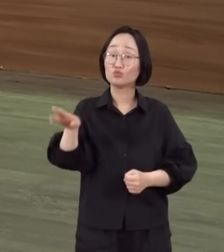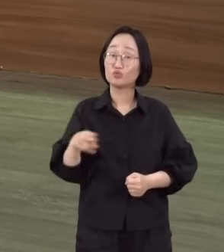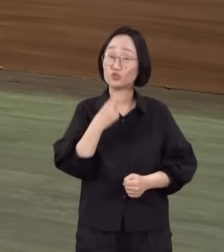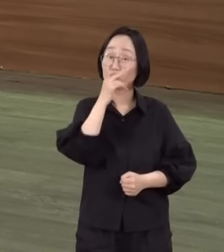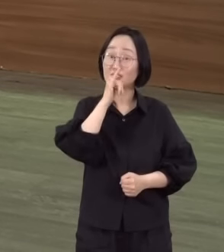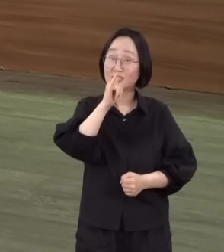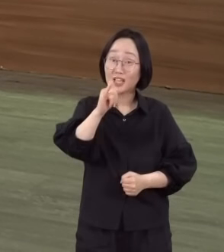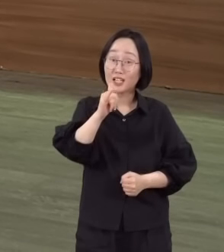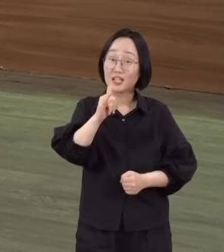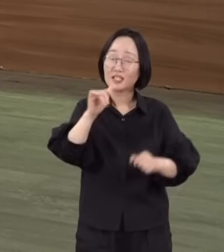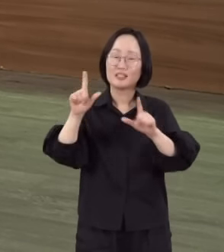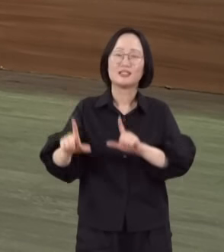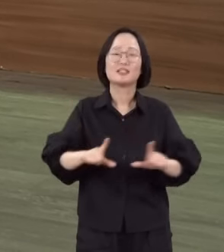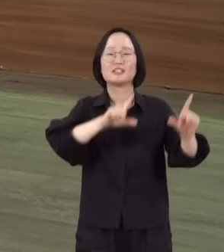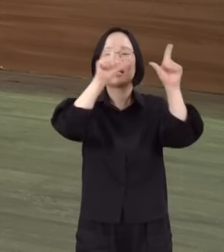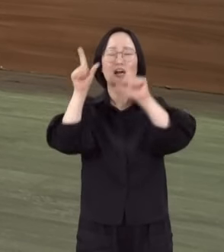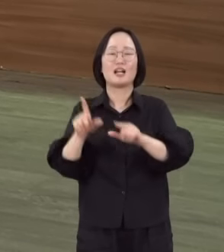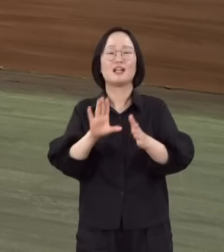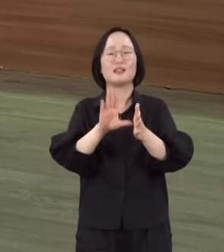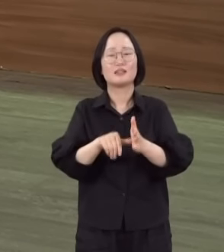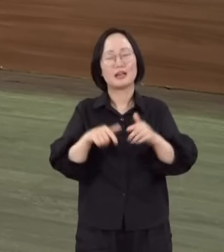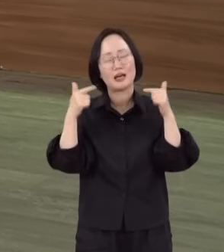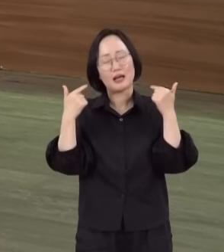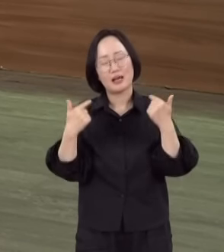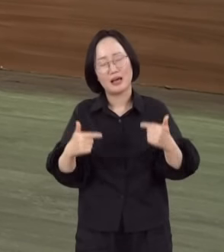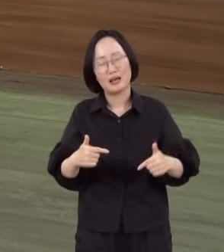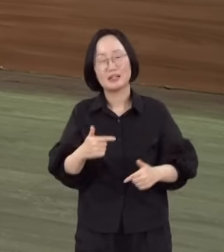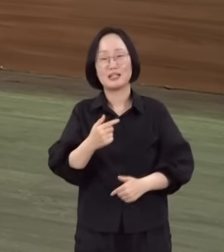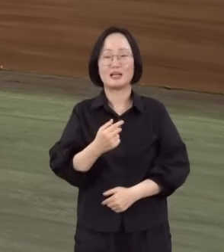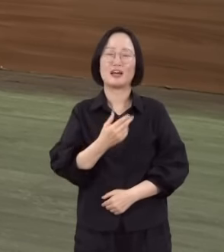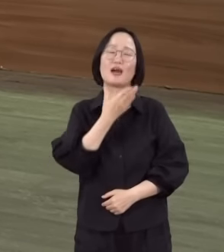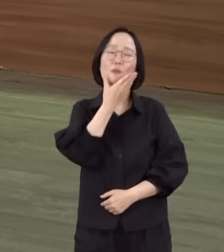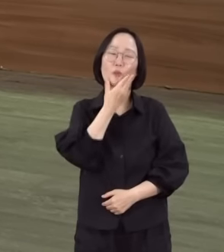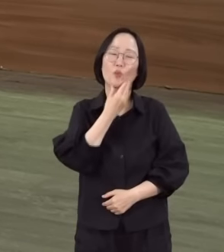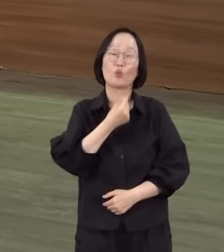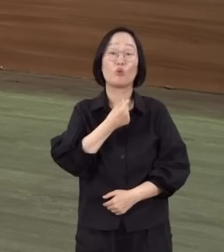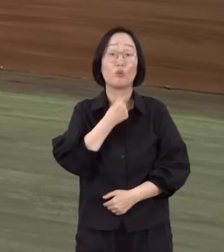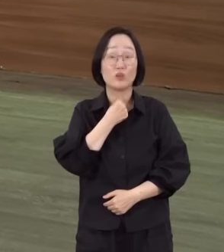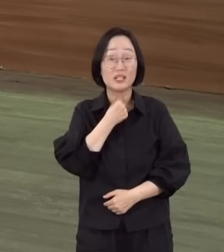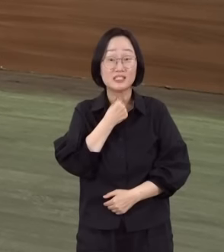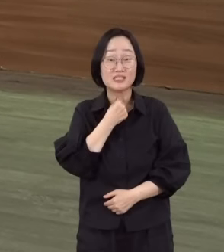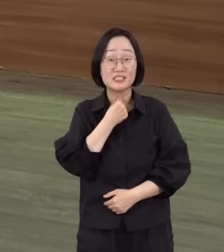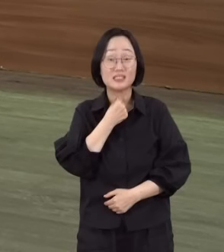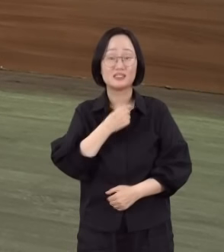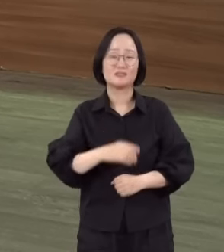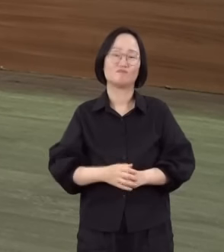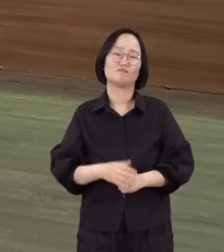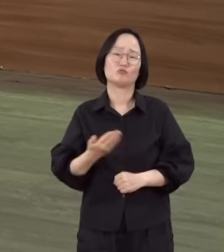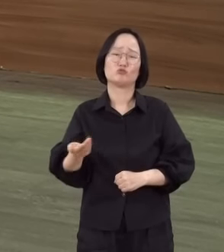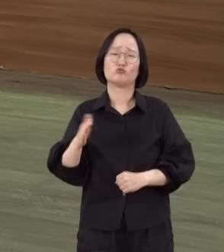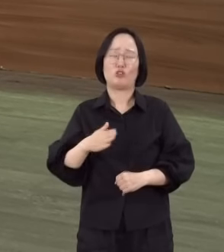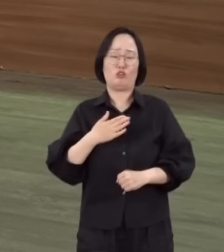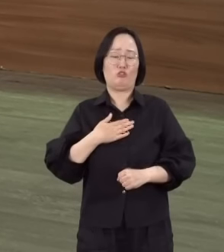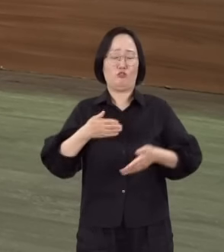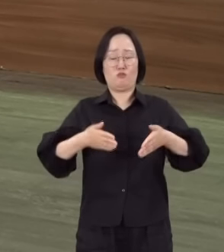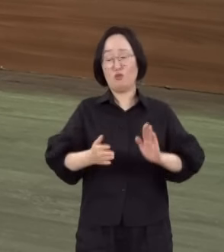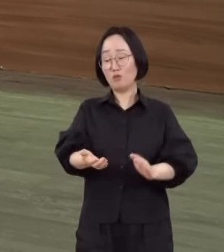중생은 살아가면서 항상 행복하기를 원합니다 그런데 우리가 전생에서부터